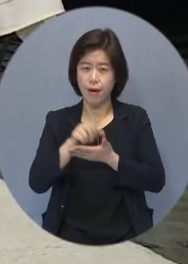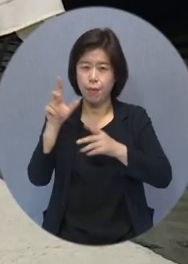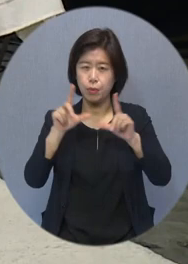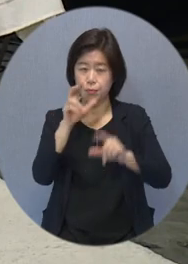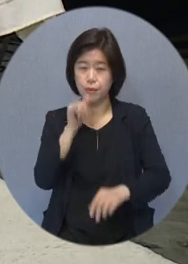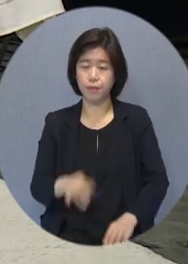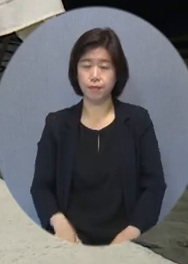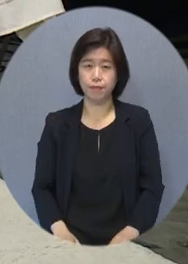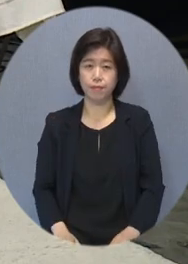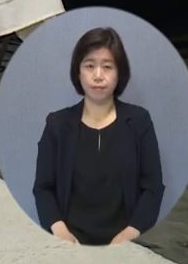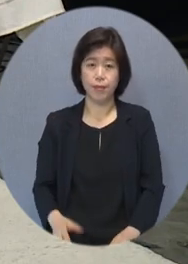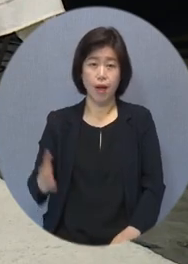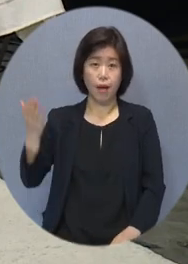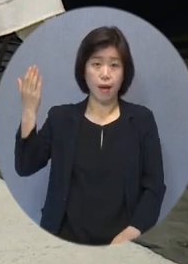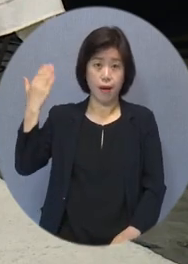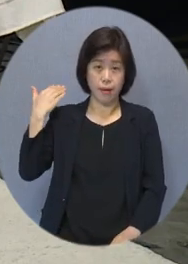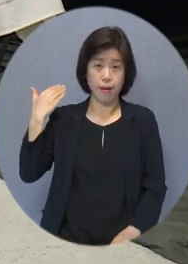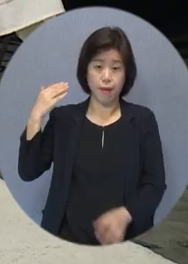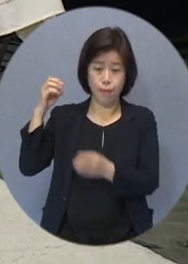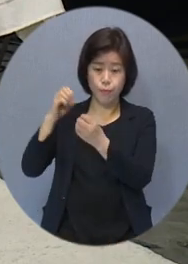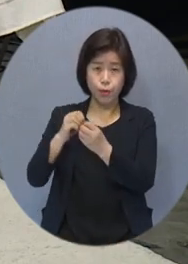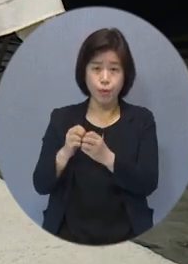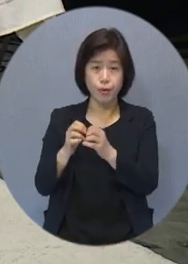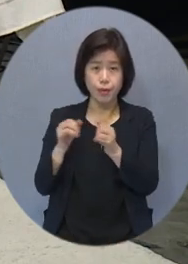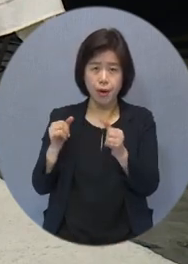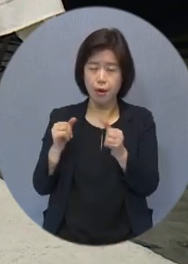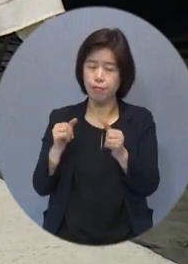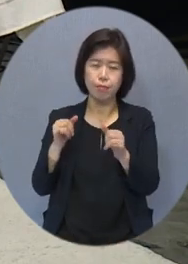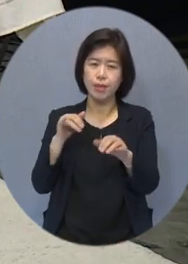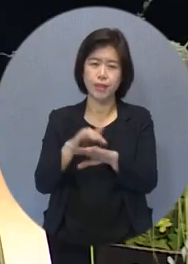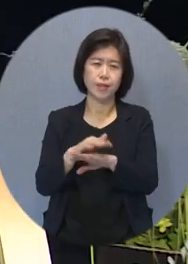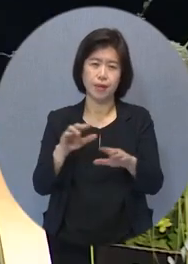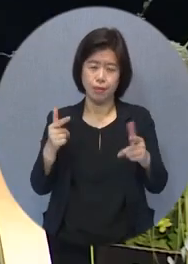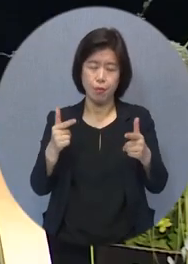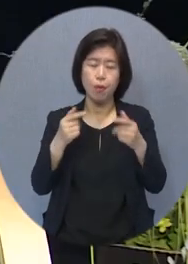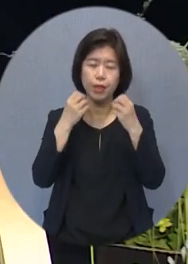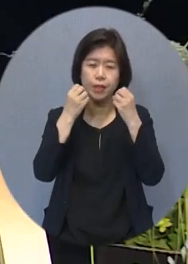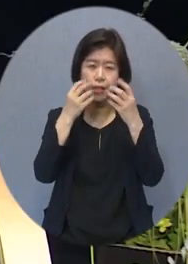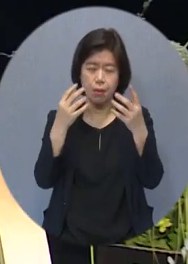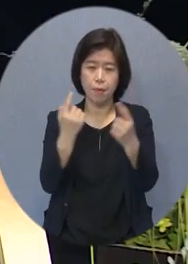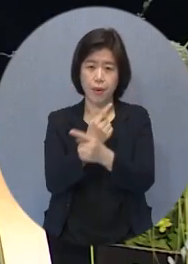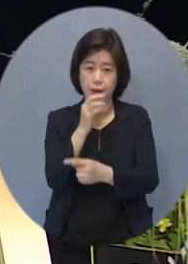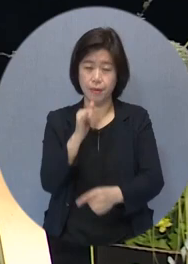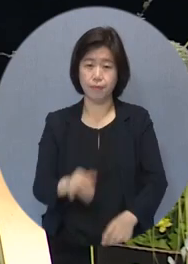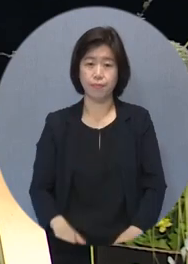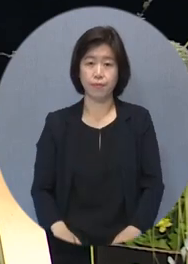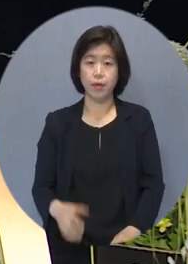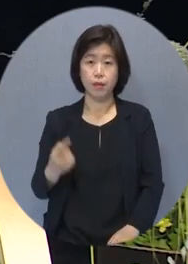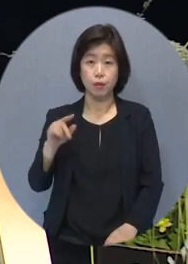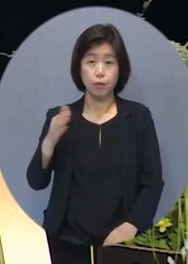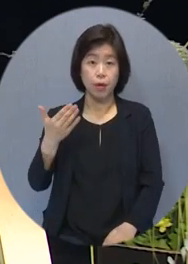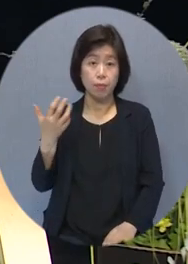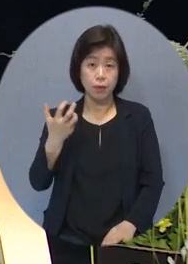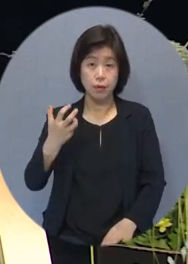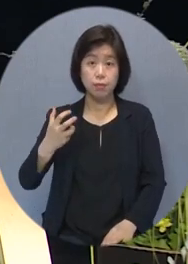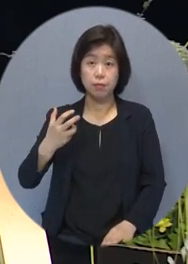기성세대와 다른 젊은 시인들이 두드러지기 시작한 것입니다. 80년대 출생한 시인들의